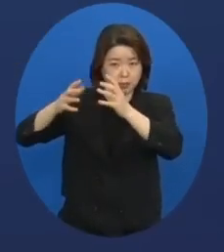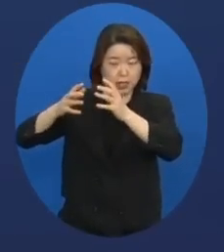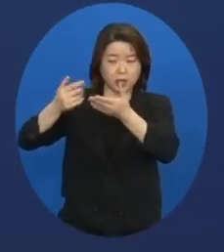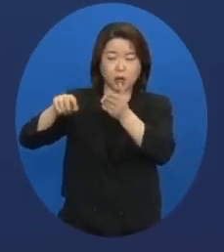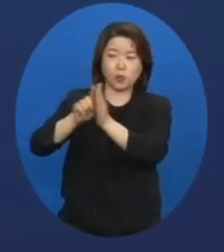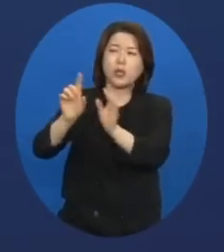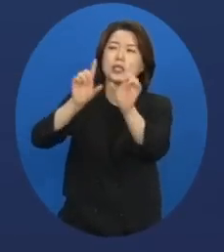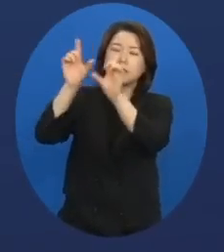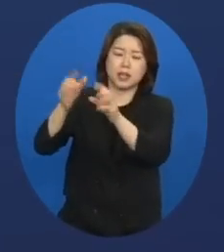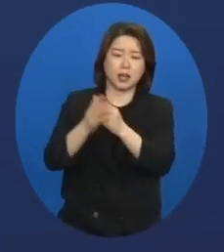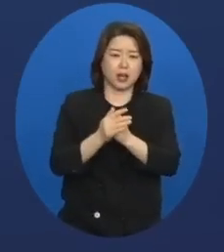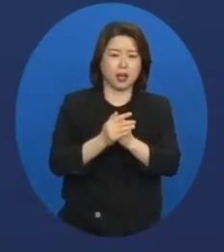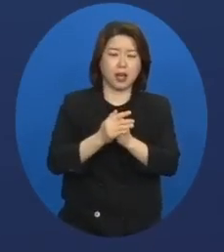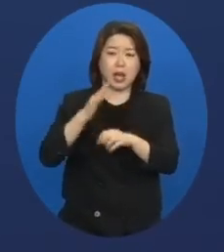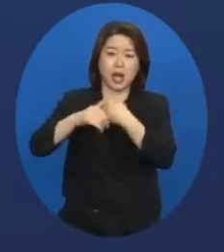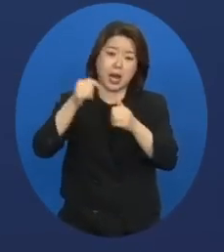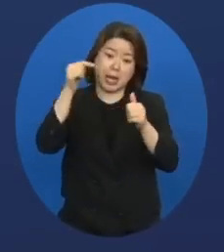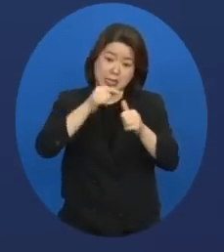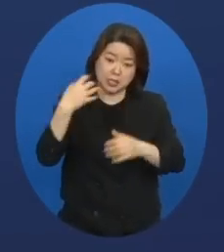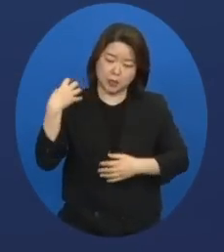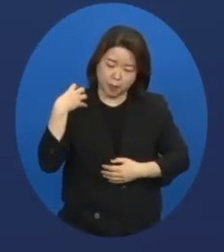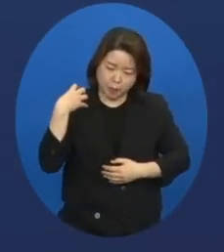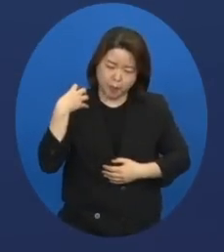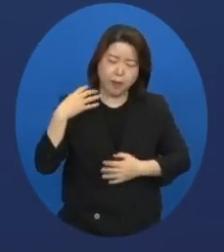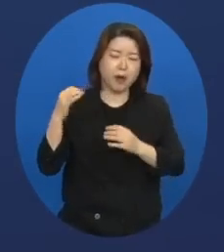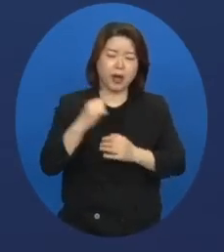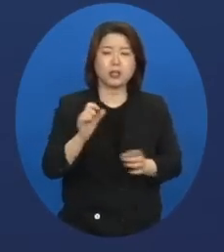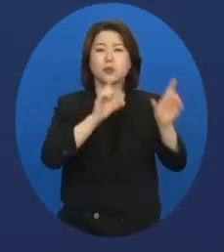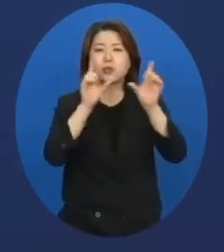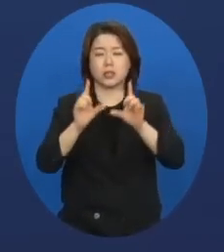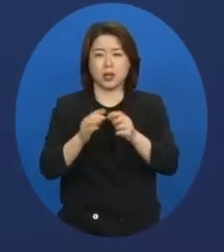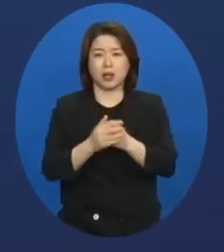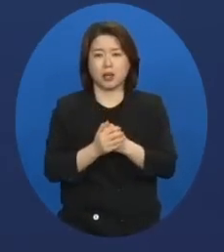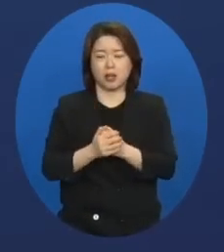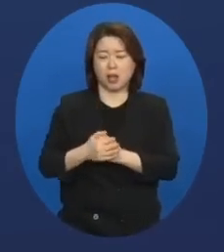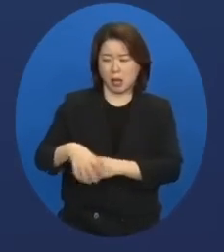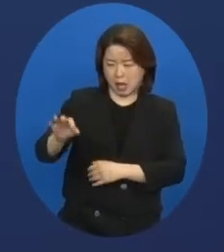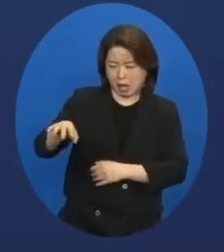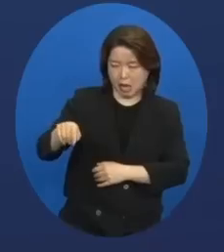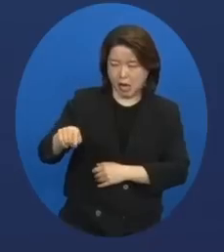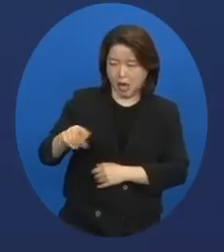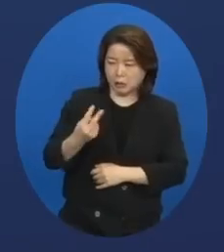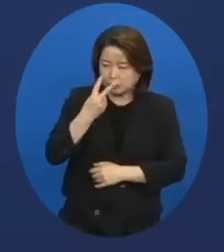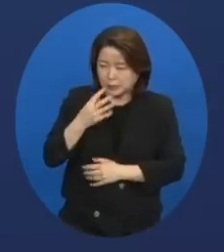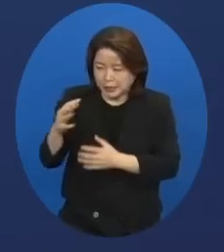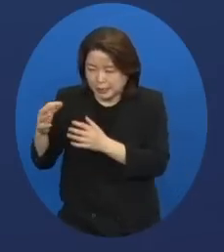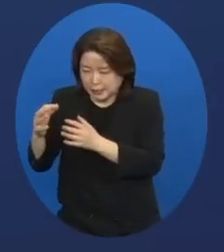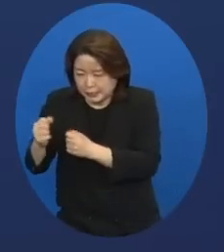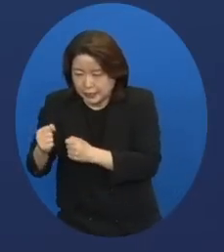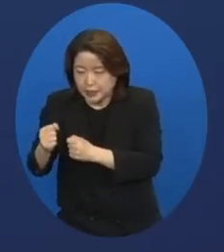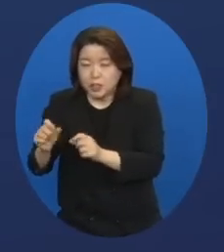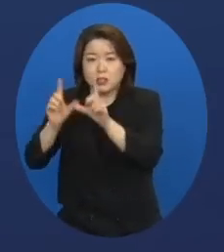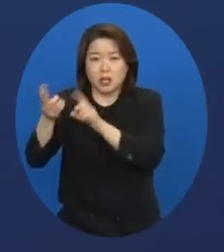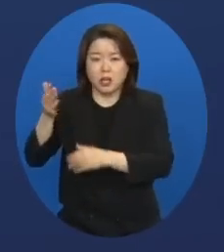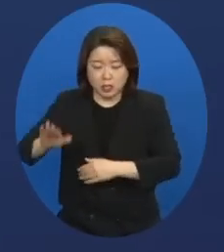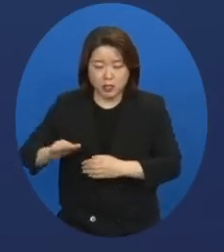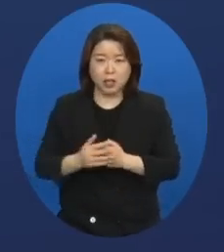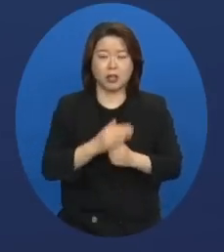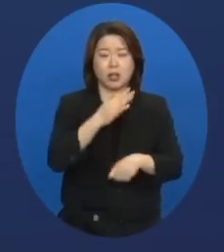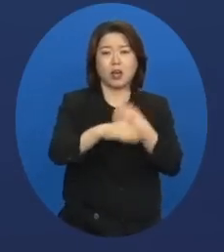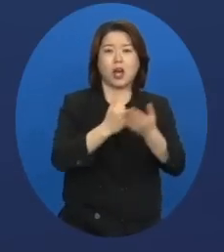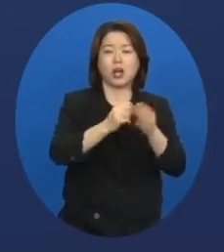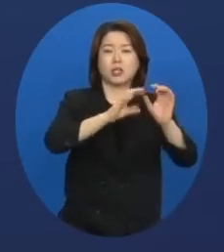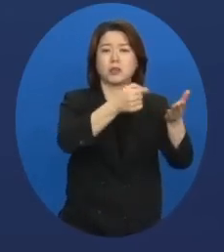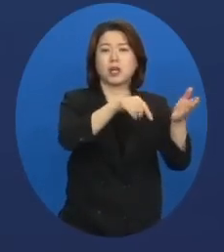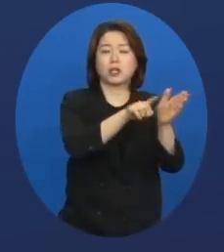사명을 위해서 살으라. 아무것도 아닌 것을 위해서는 거의 목숨을 걸다시피 살아놓고 하나님